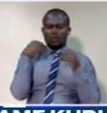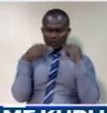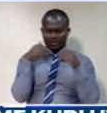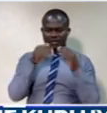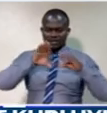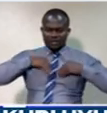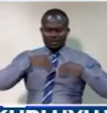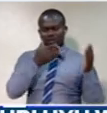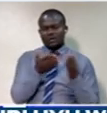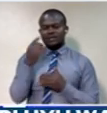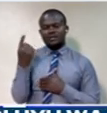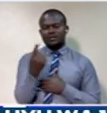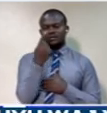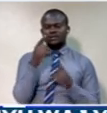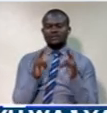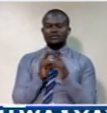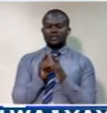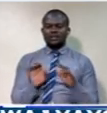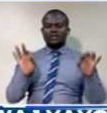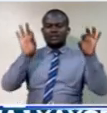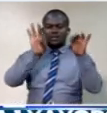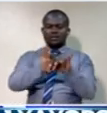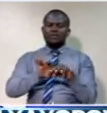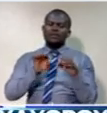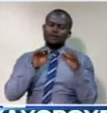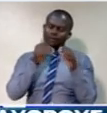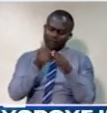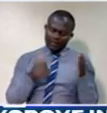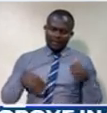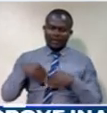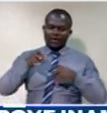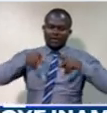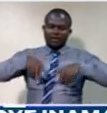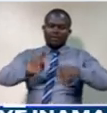zemerewe kwakira gusa inama za ngombwa zibanje kubererwa uruhushya